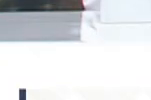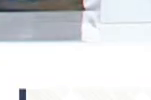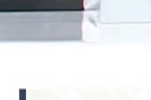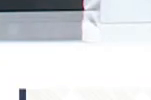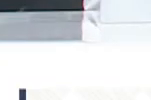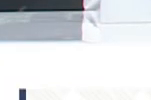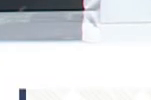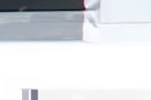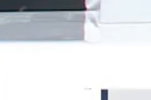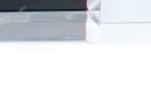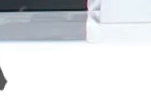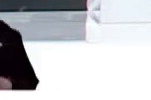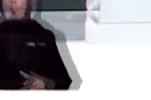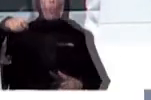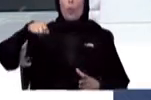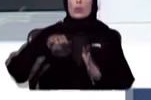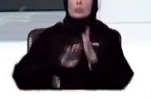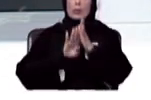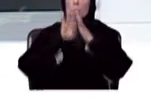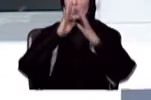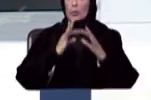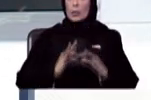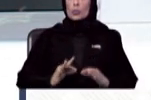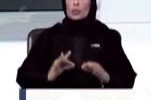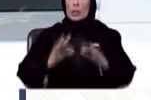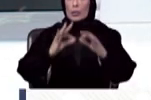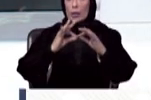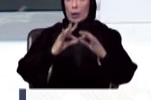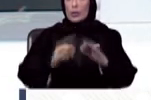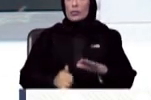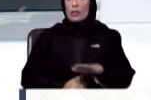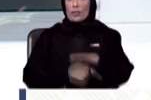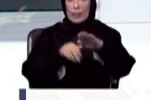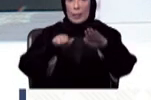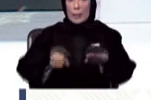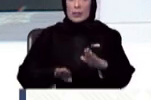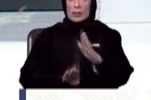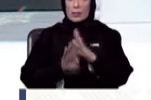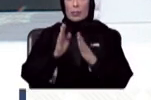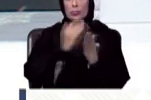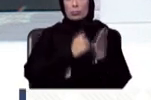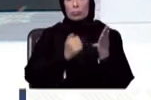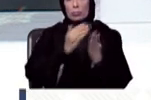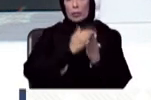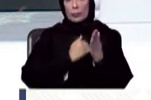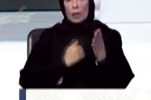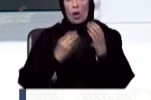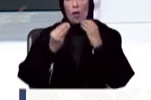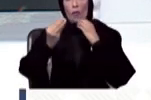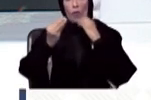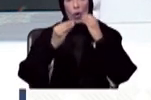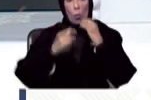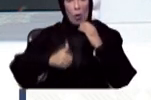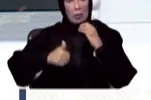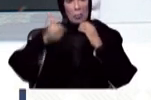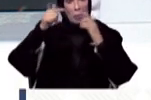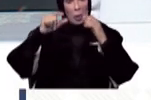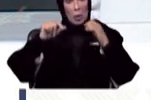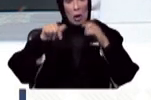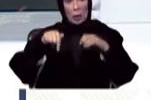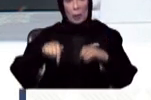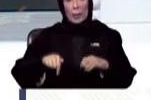شاركت سعاده السيده نور بنت علي الخليف وزيره التنميه المستدامه الرئيس التنفيذي لمجلس التنميه الاقتصاديه في الحوار